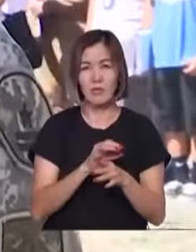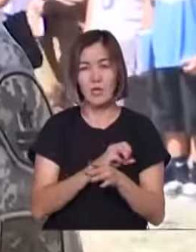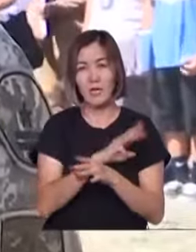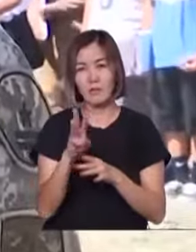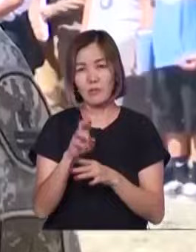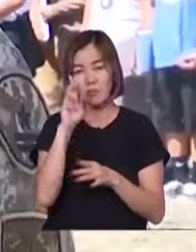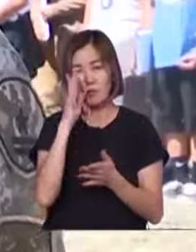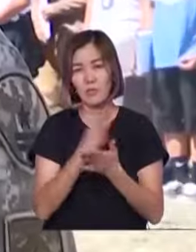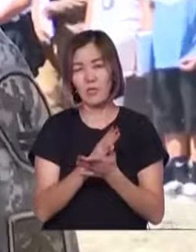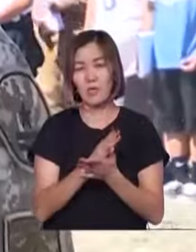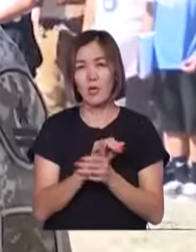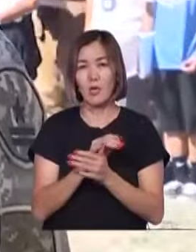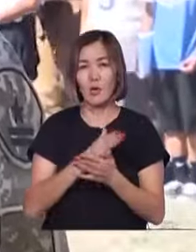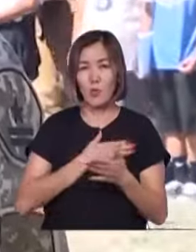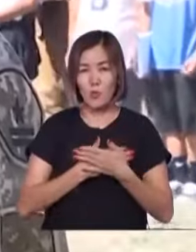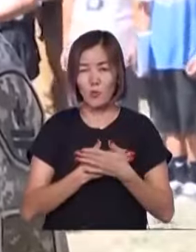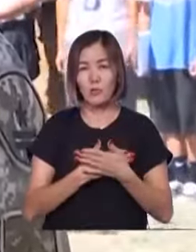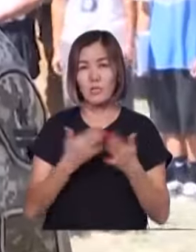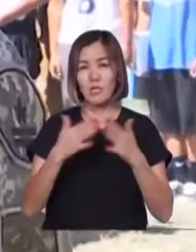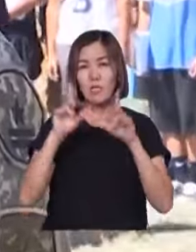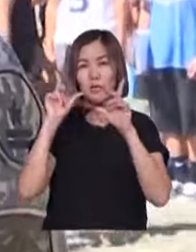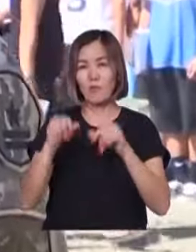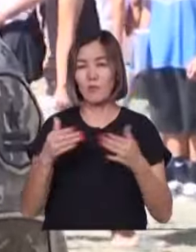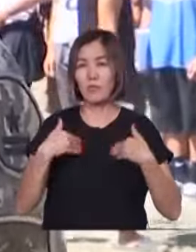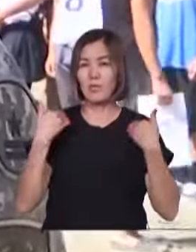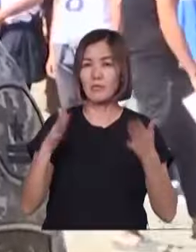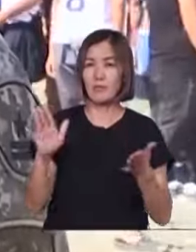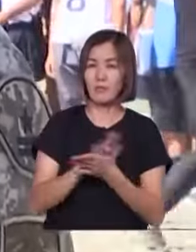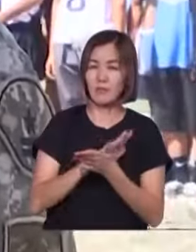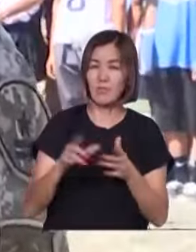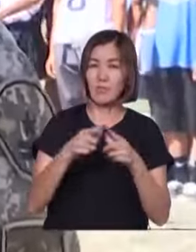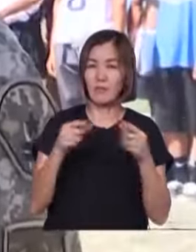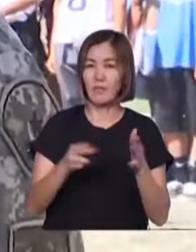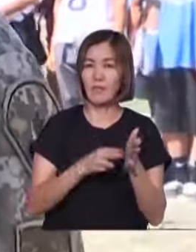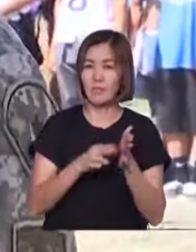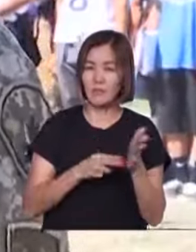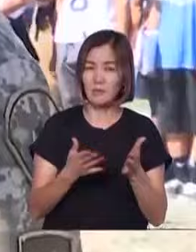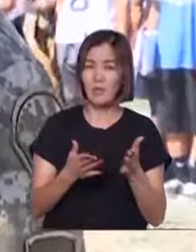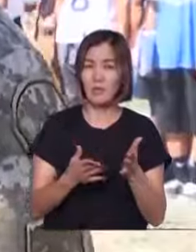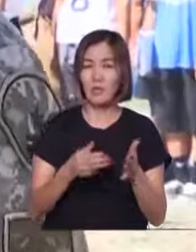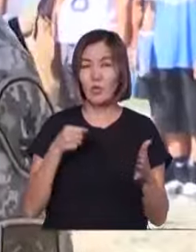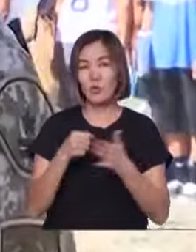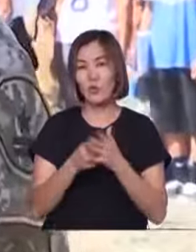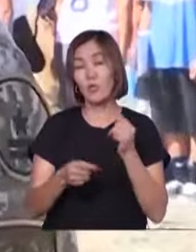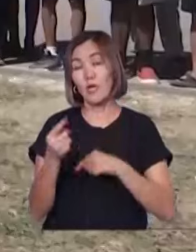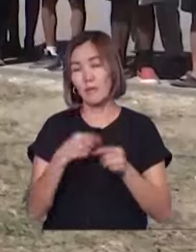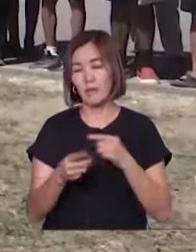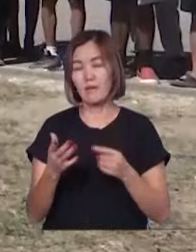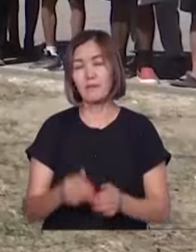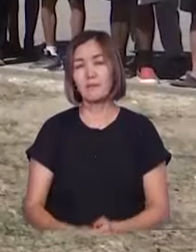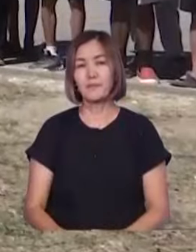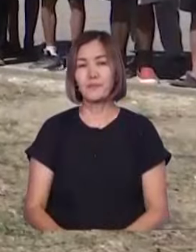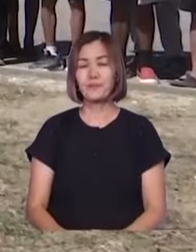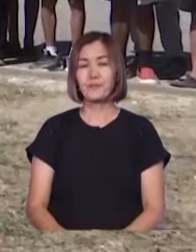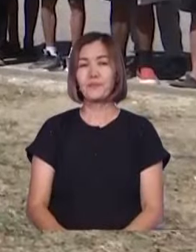отпуска когда они убывают домой предоставляется бесплатный билет на железнодорожный транспорт до дома и обратно